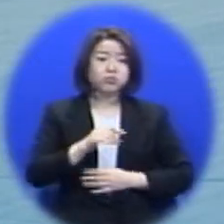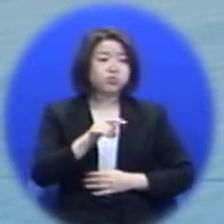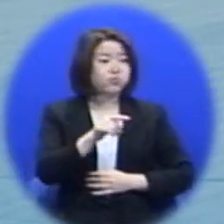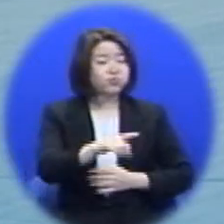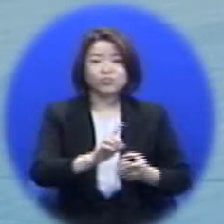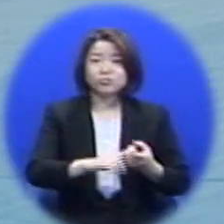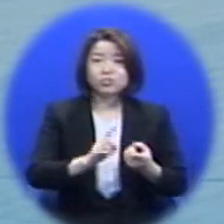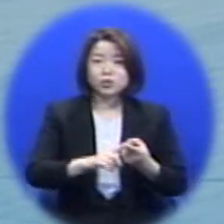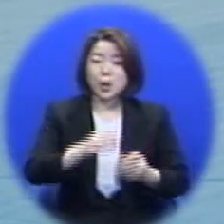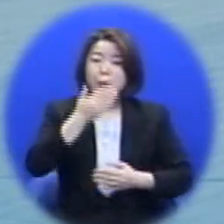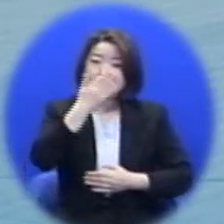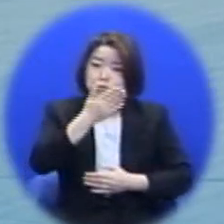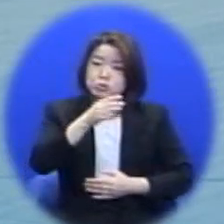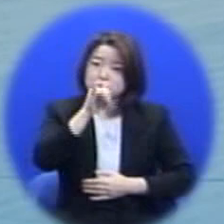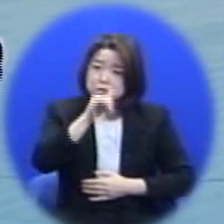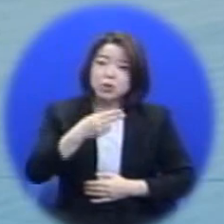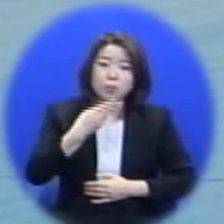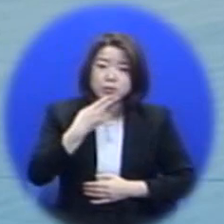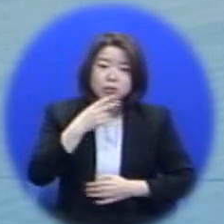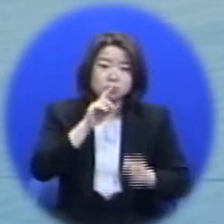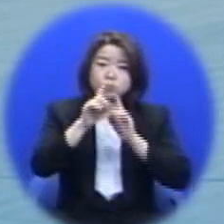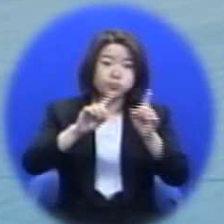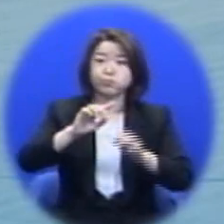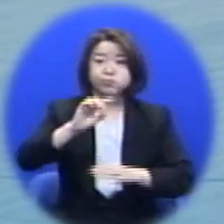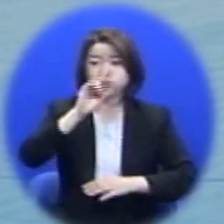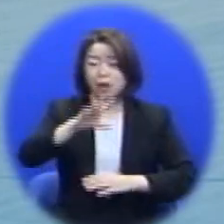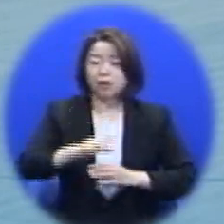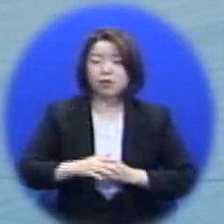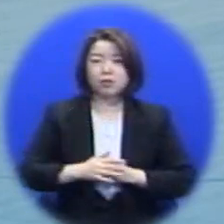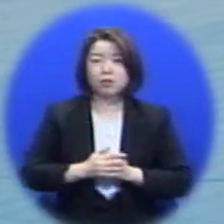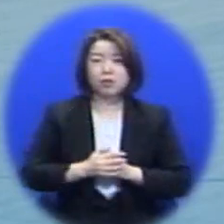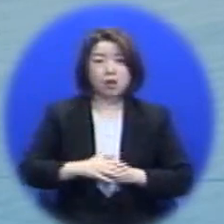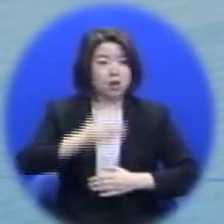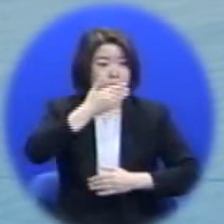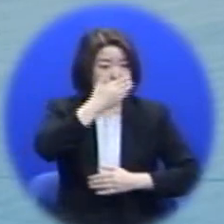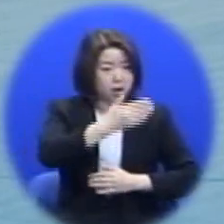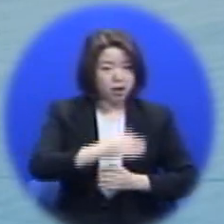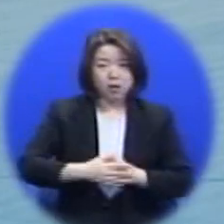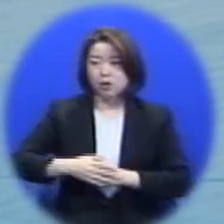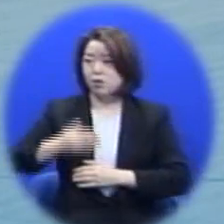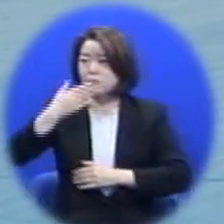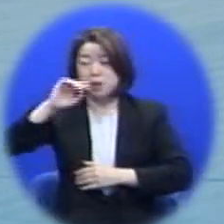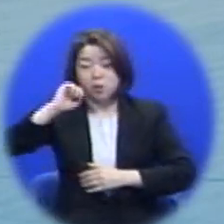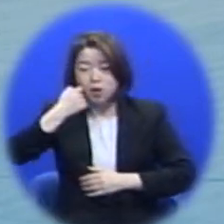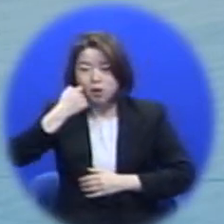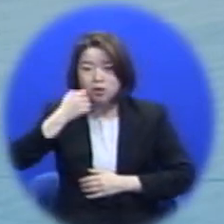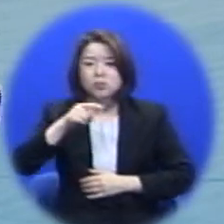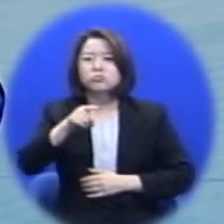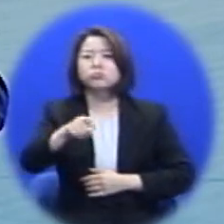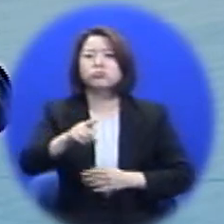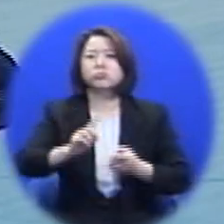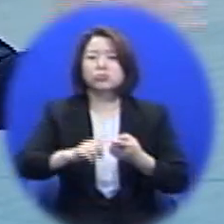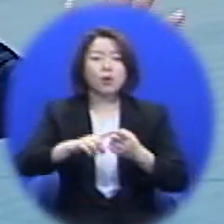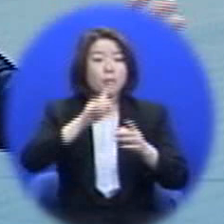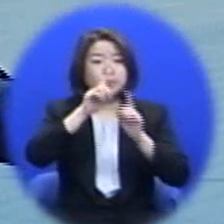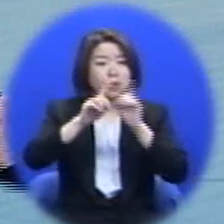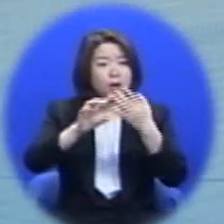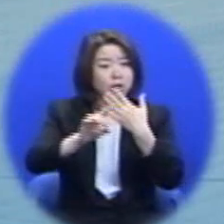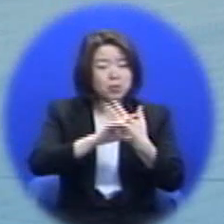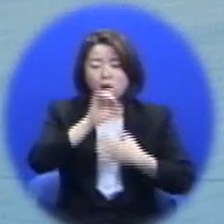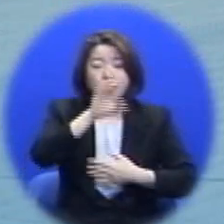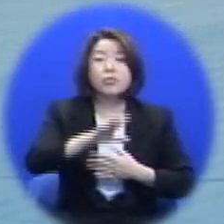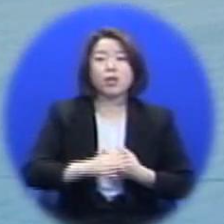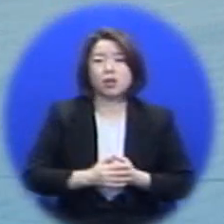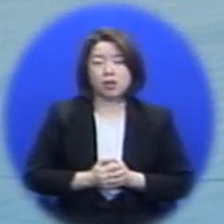대해서는 할 수 있다, 할 수 없다 말할 수 없어. 가능하다, 불가능하다, 너 그렇게 말하면 안 된다는